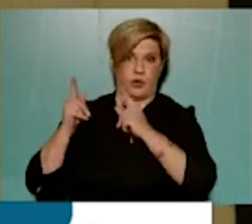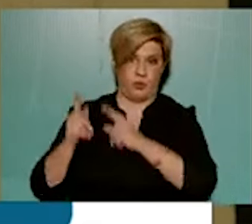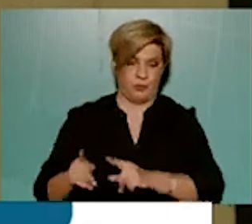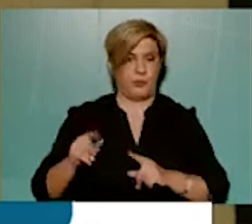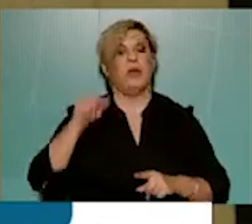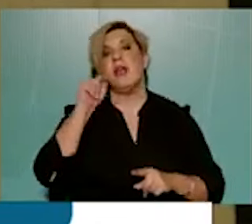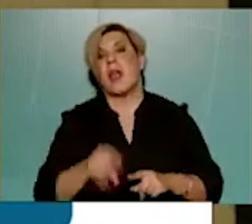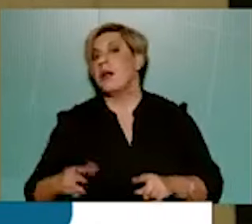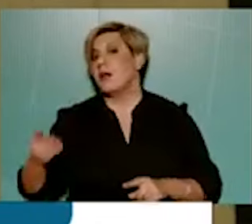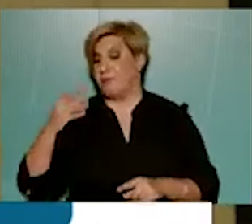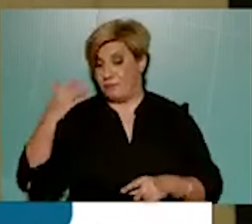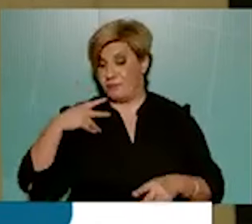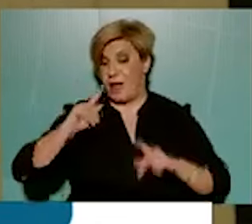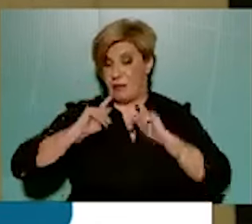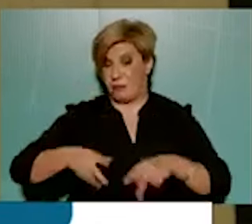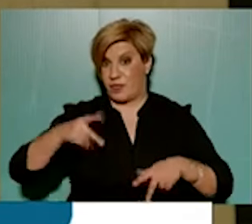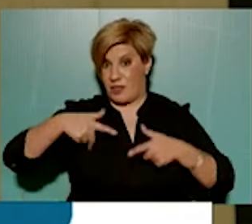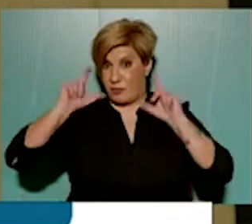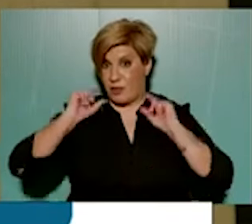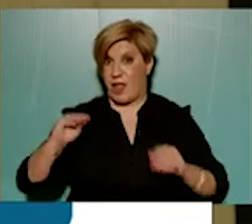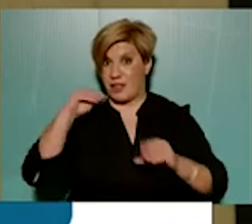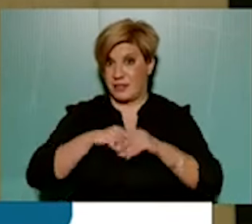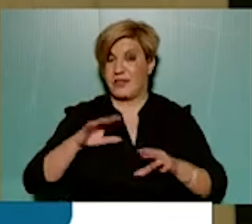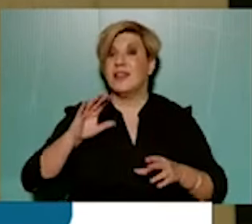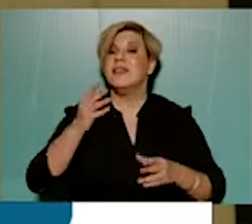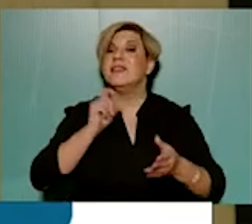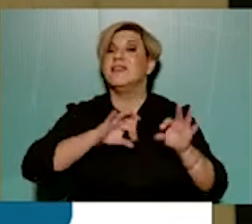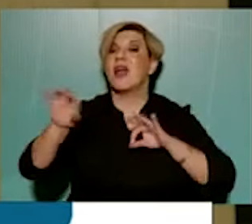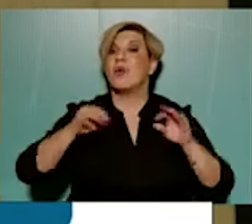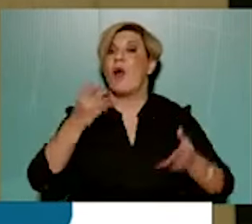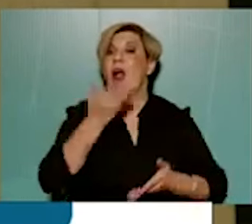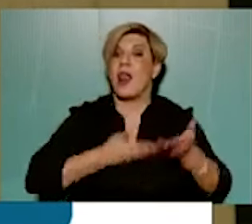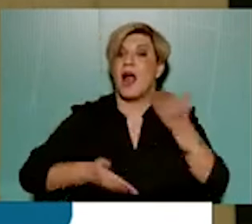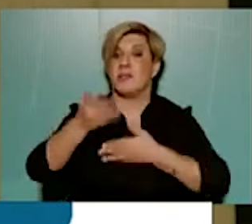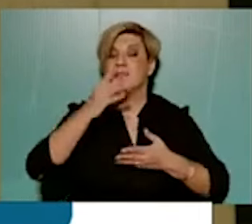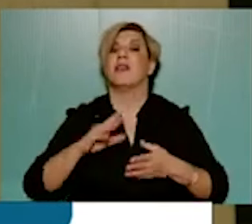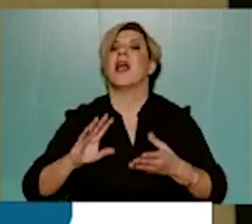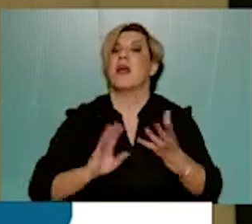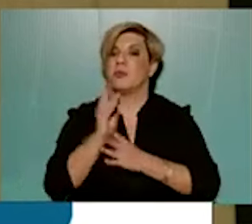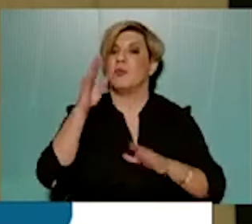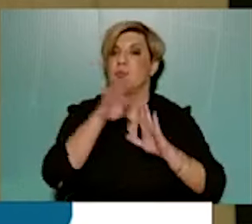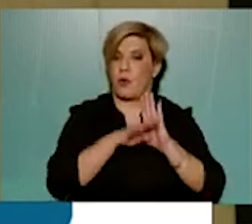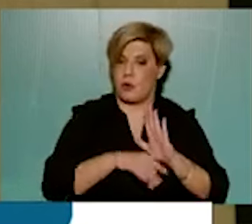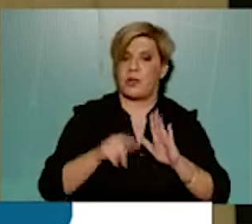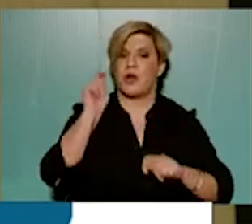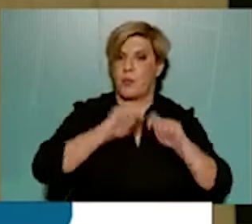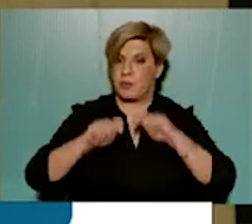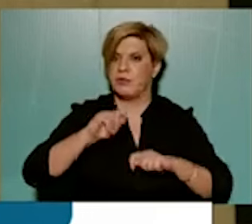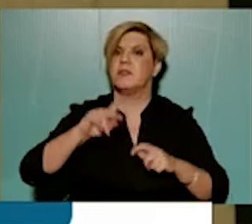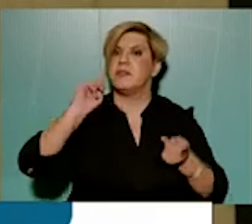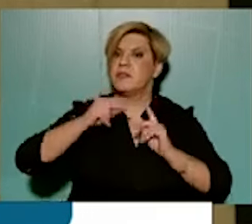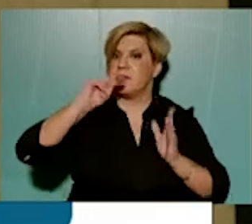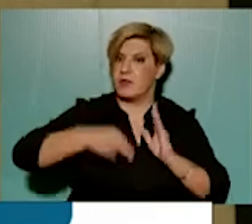Και η πρόσφατη απόφαση της κυβέρνησης Νέας Δημοκρατίας για την ένταξη σχεδίου ανάπλασης και στο αναπτυξιακό πρόγραμμα κλπ. Και την υλοποίηση του μέσω